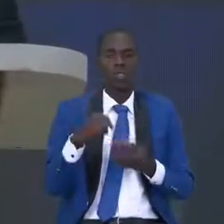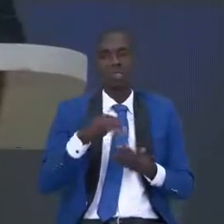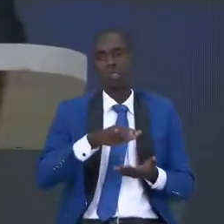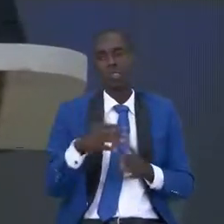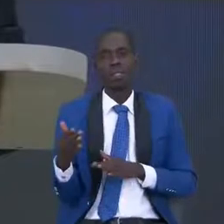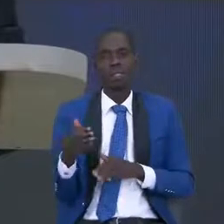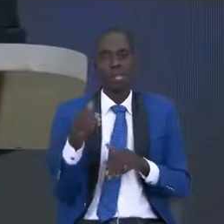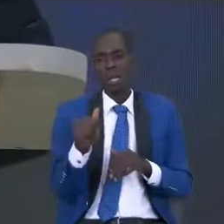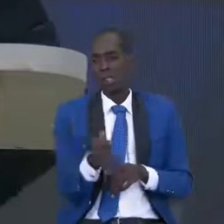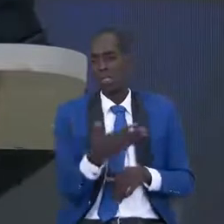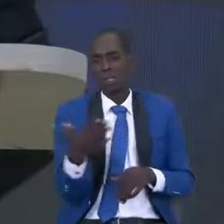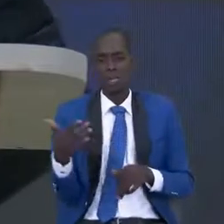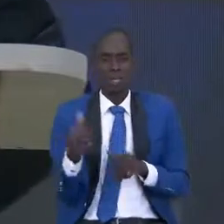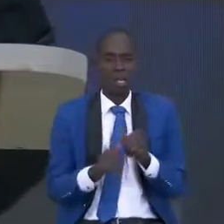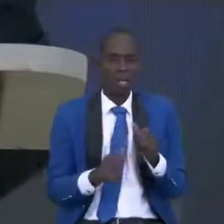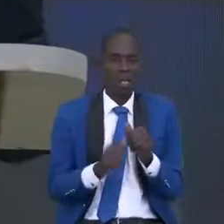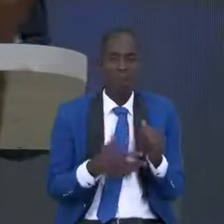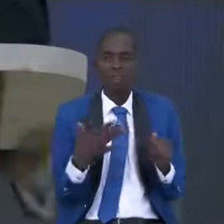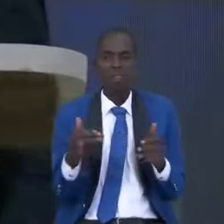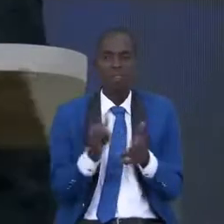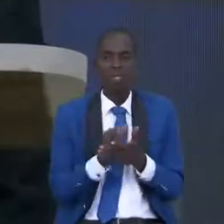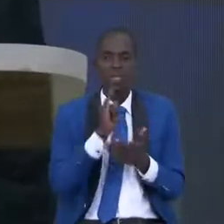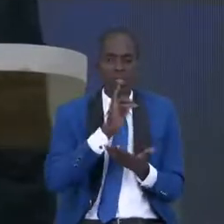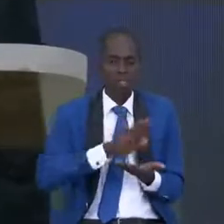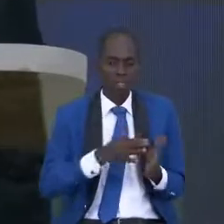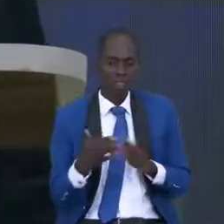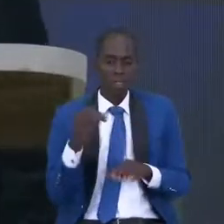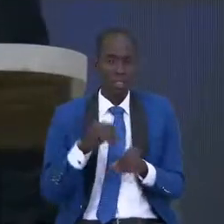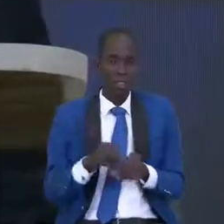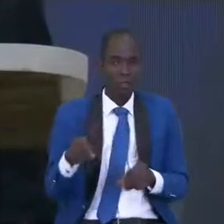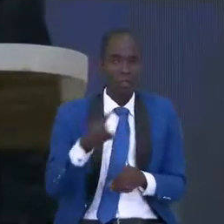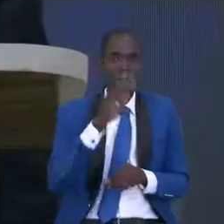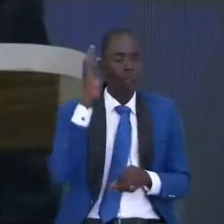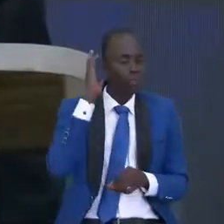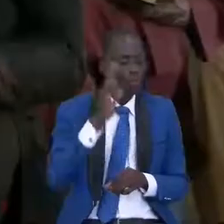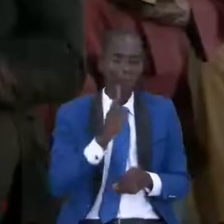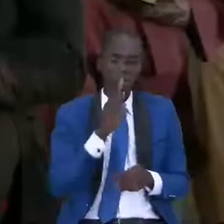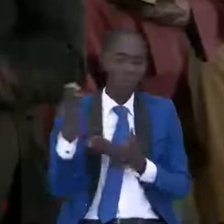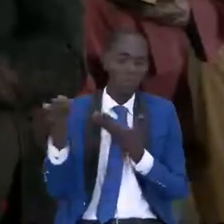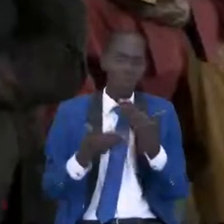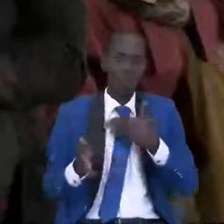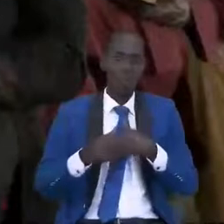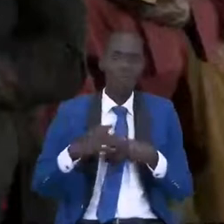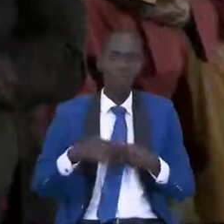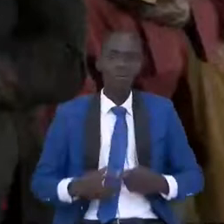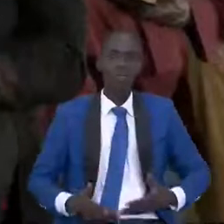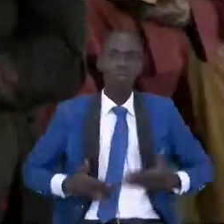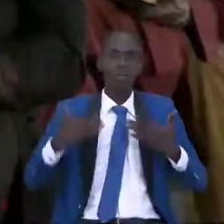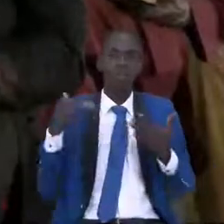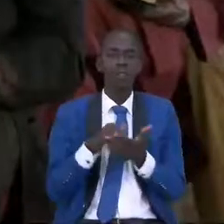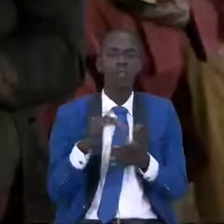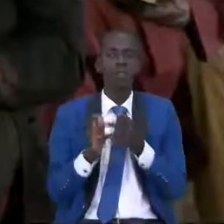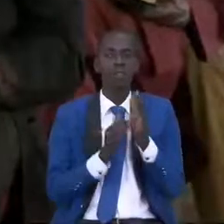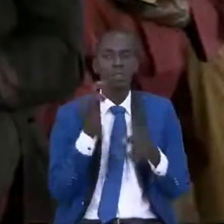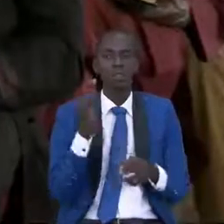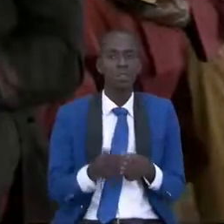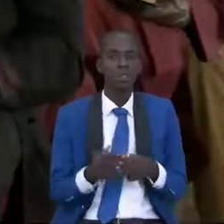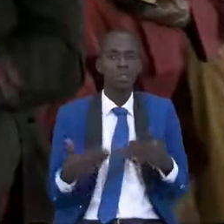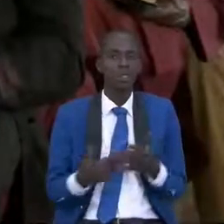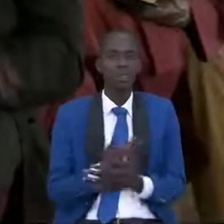chose? Tout ce qui est mort en toi sera rendra revenu à la